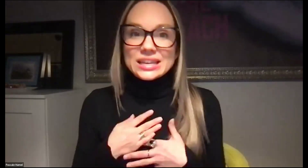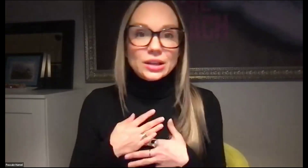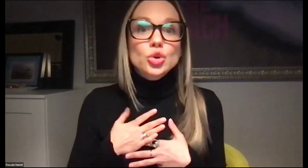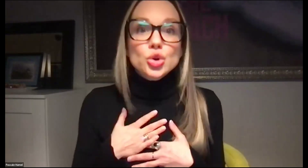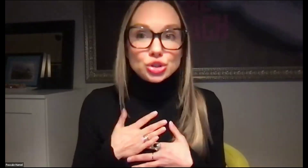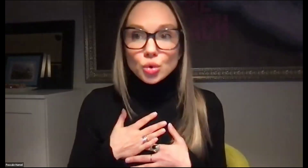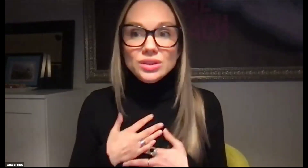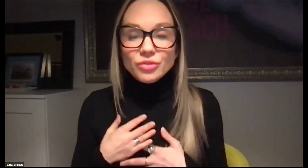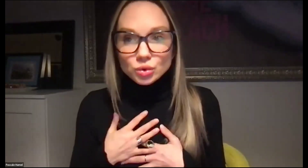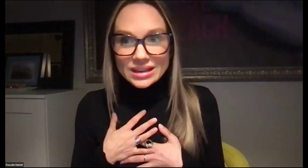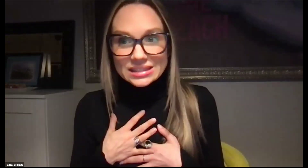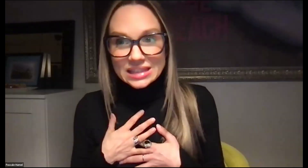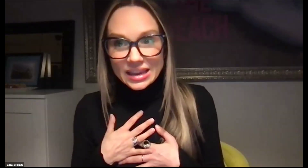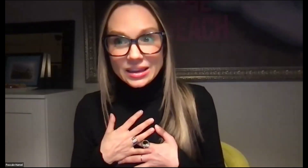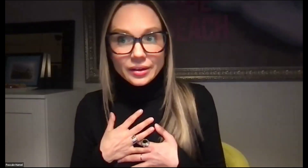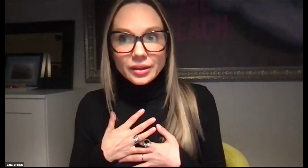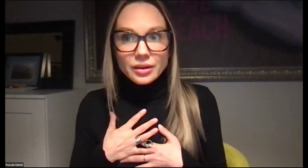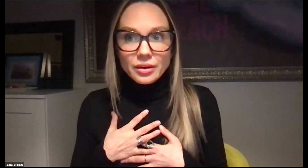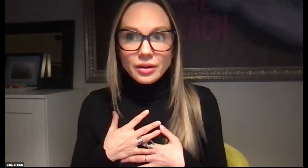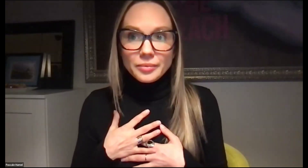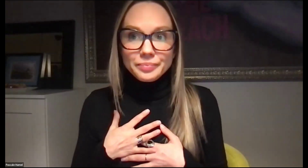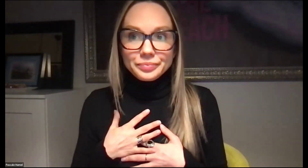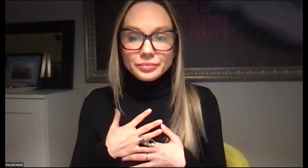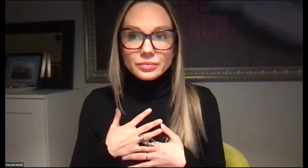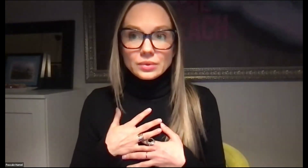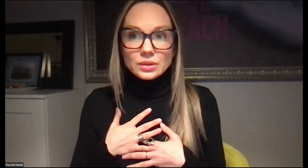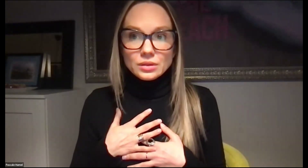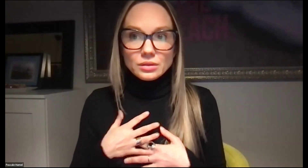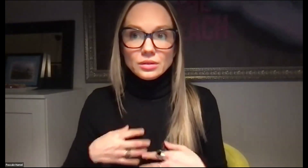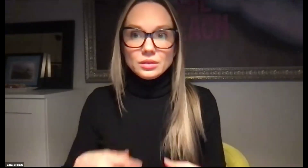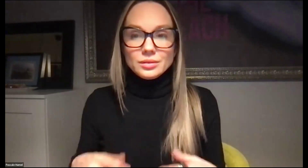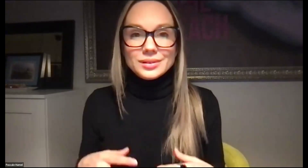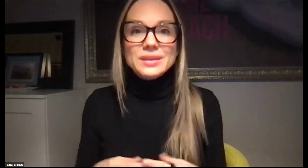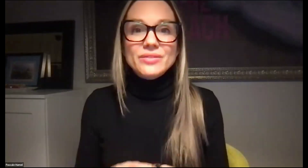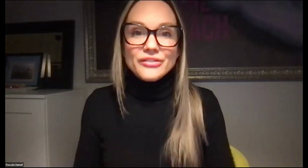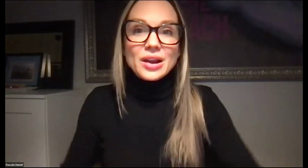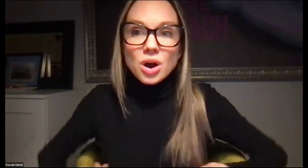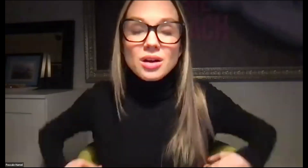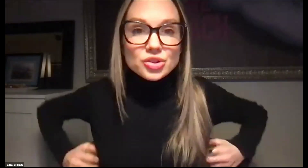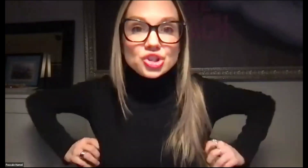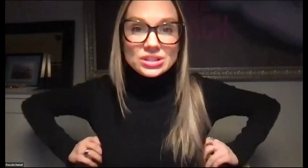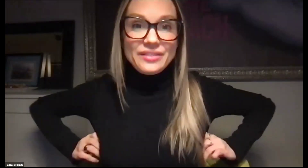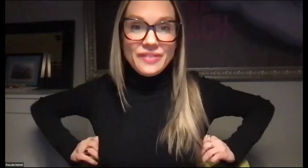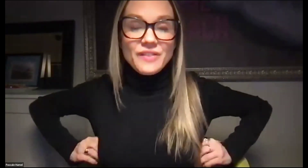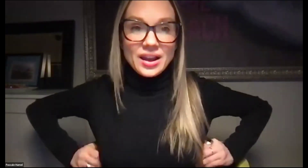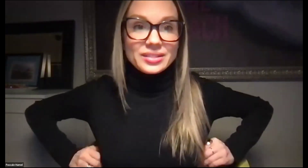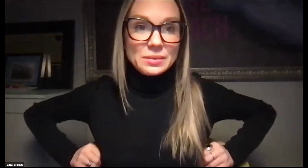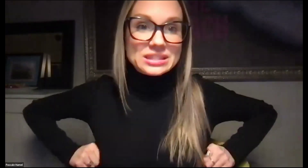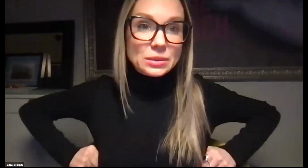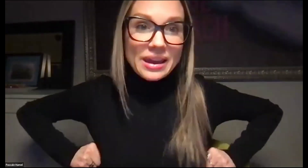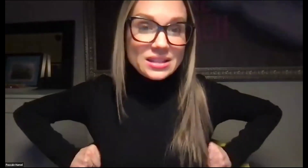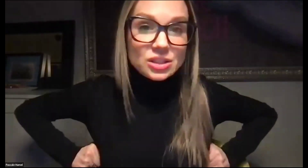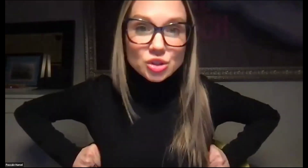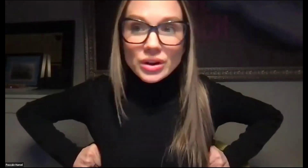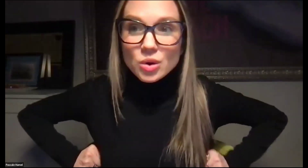mais que c'est lousse au niveau des seins, euh, il va falloir juste aller faire